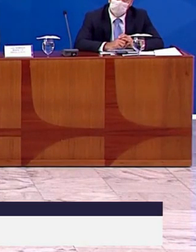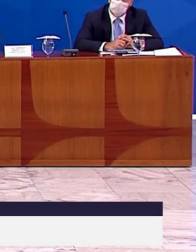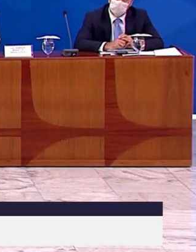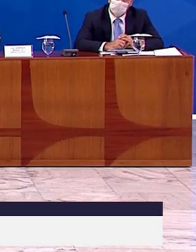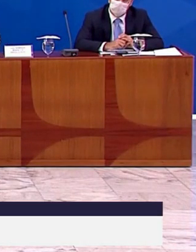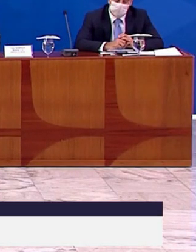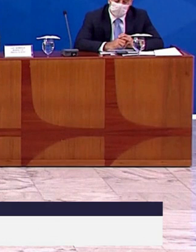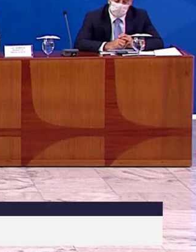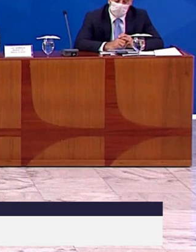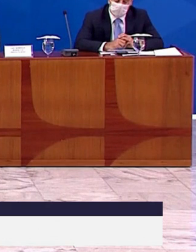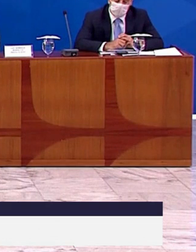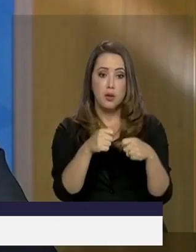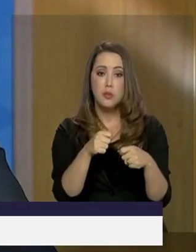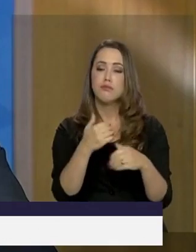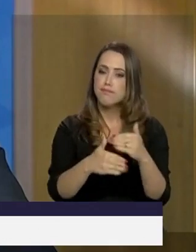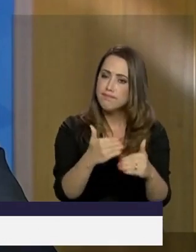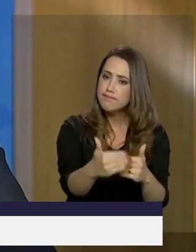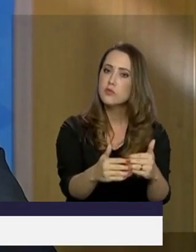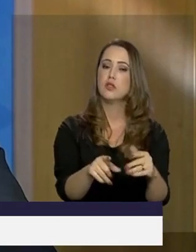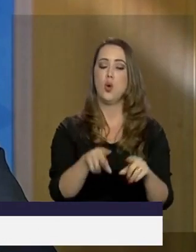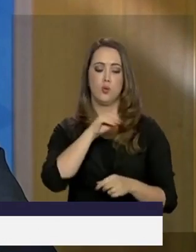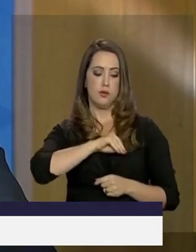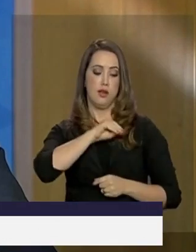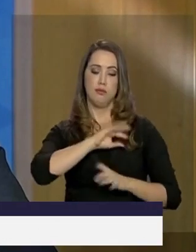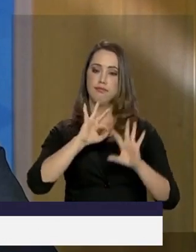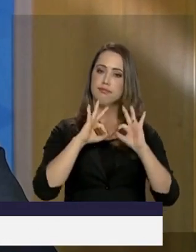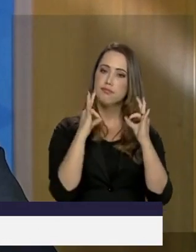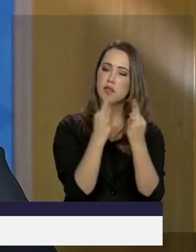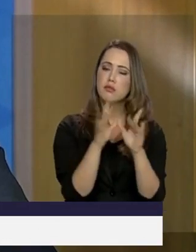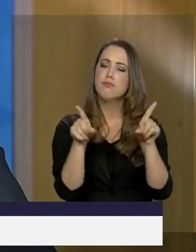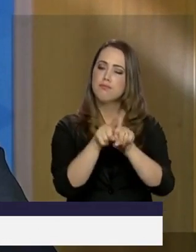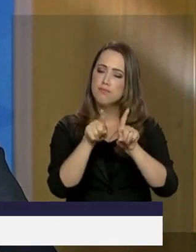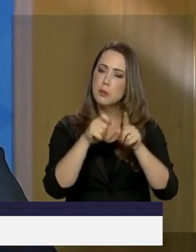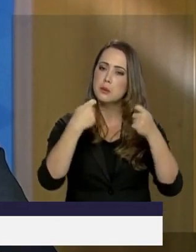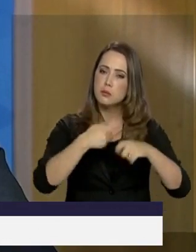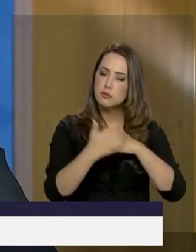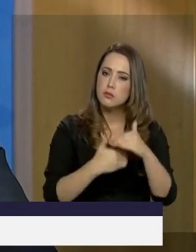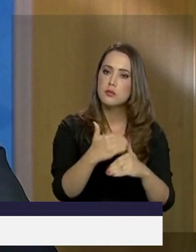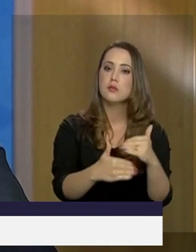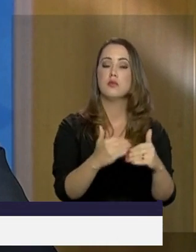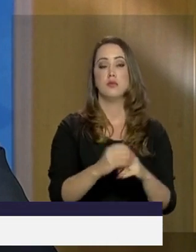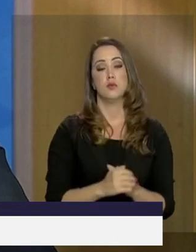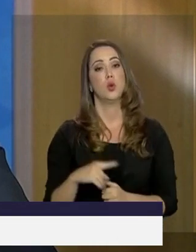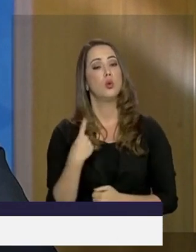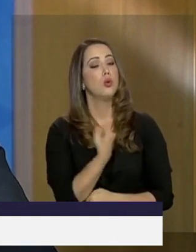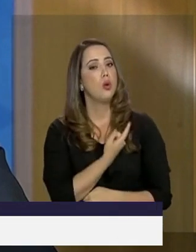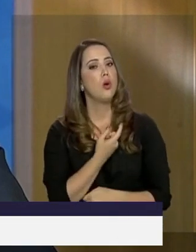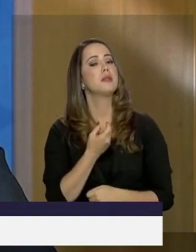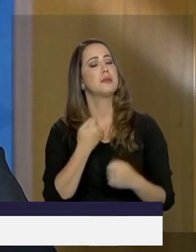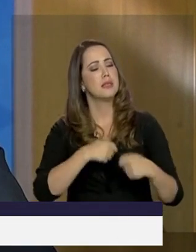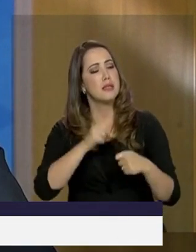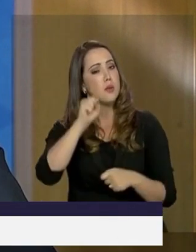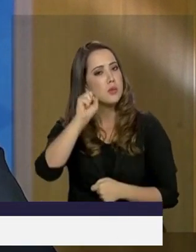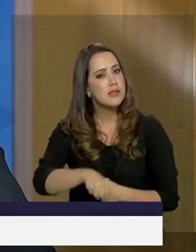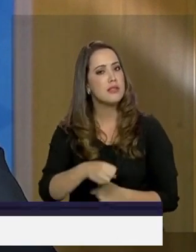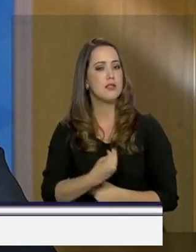du Covid-19 et appelé au maintien de l'activité et à la préservation des emplois. Les moyens de subsistance des